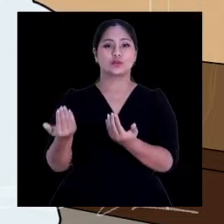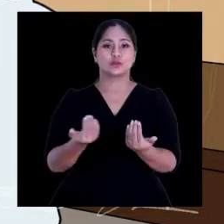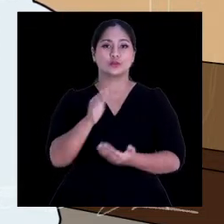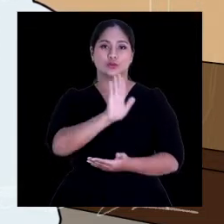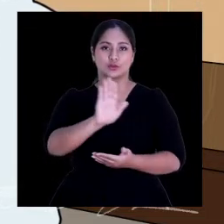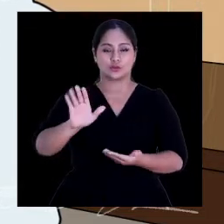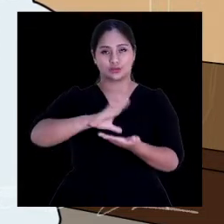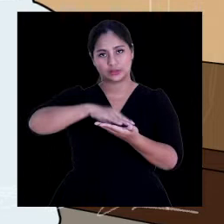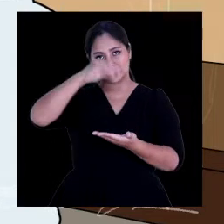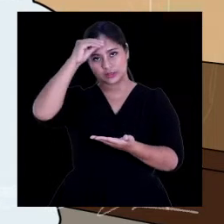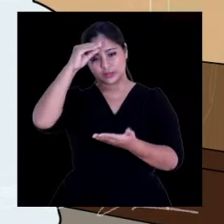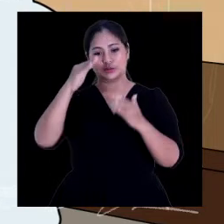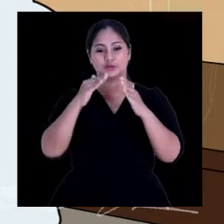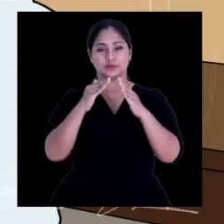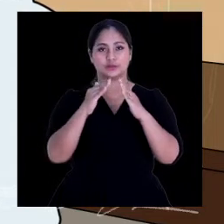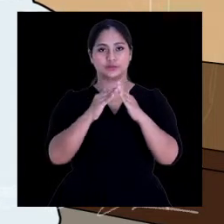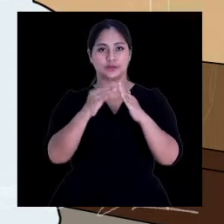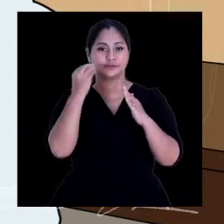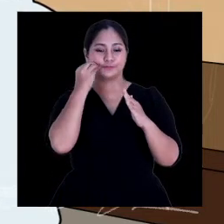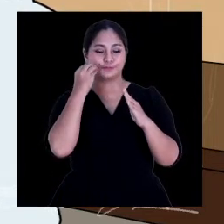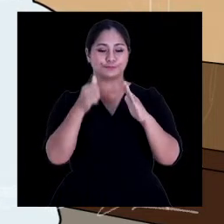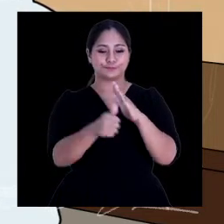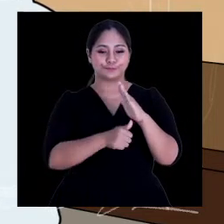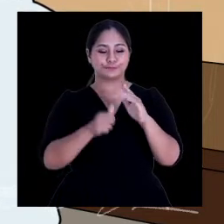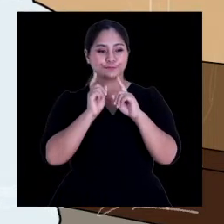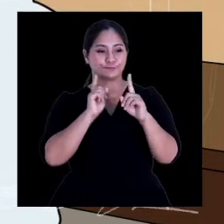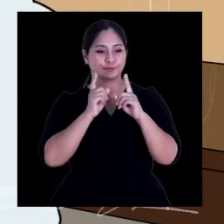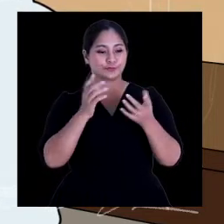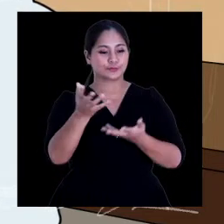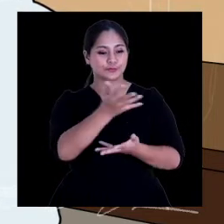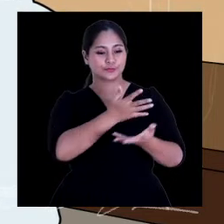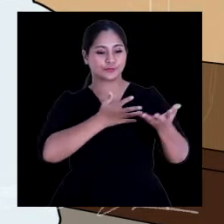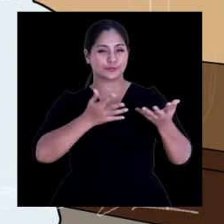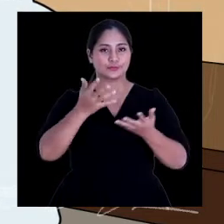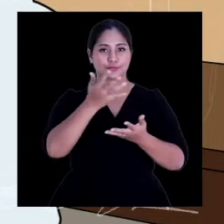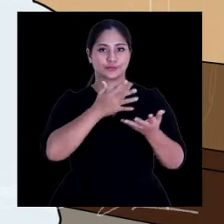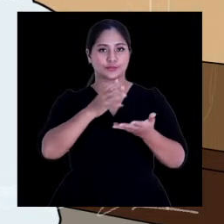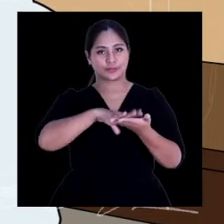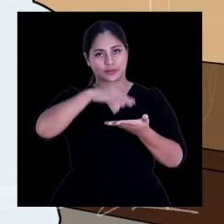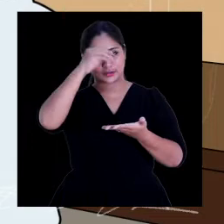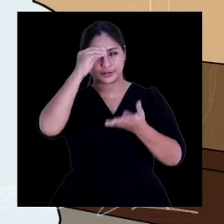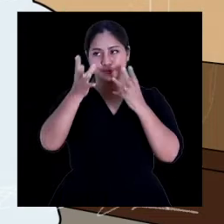ของทานเรียนหนังสือเวลาอยู่เรือนโอ้ลมลูกของทานเกี่ยวกับสิ่งที่พวกเขาก